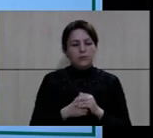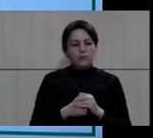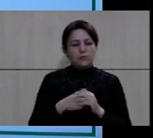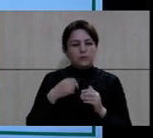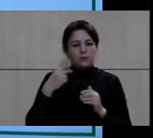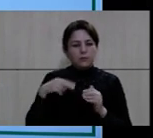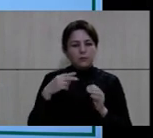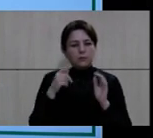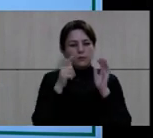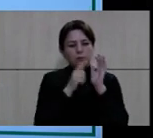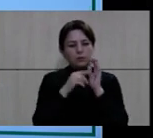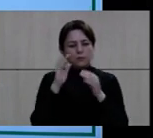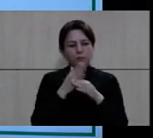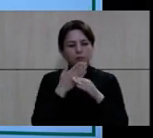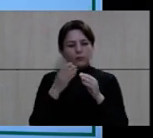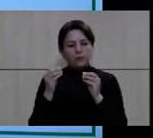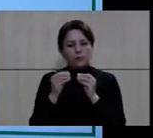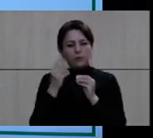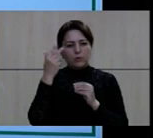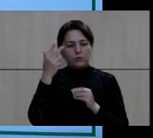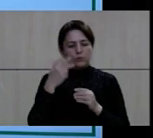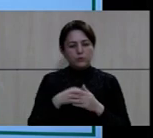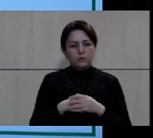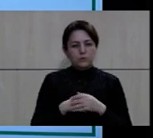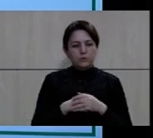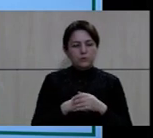20 dan 7 bo'lu 10 dan 3.